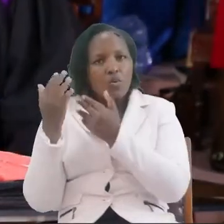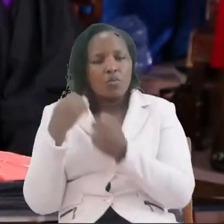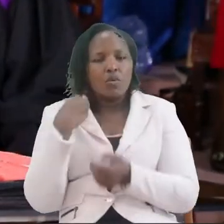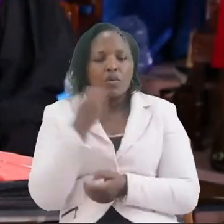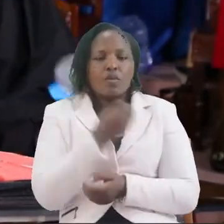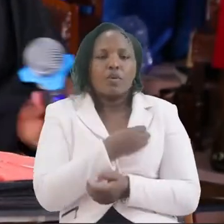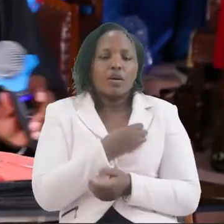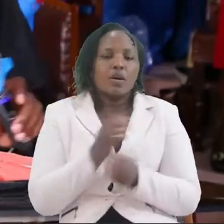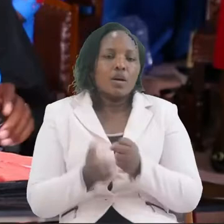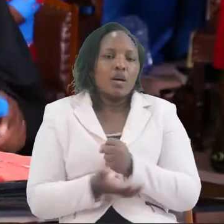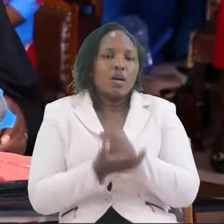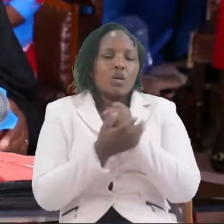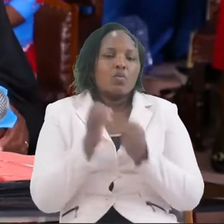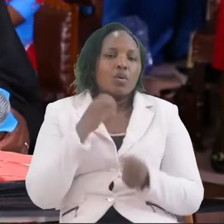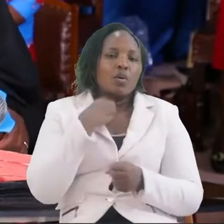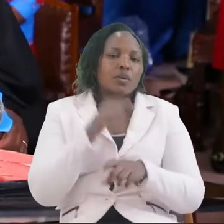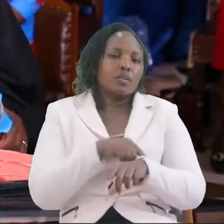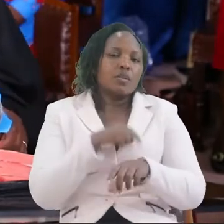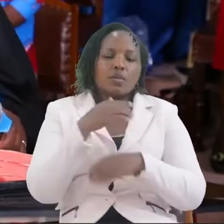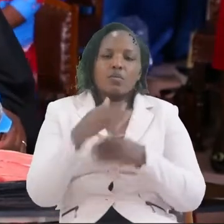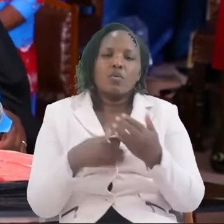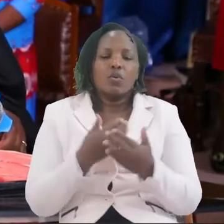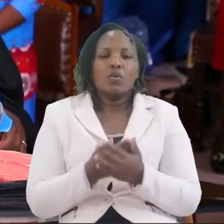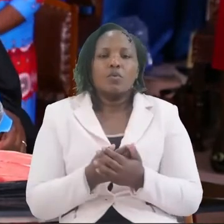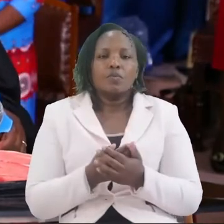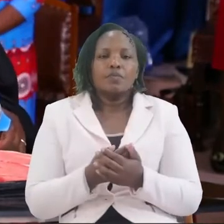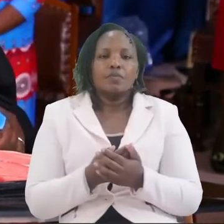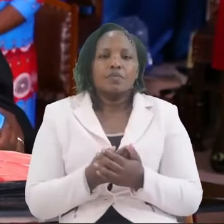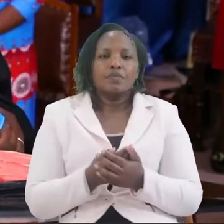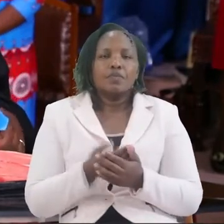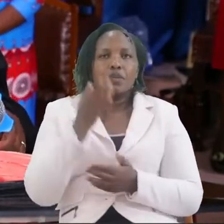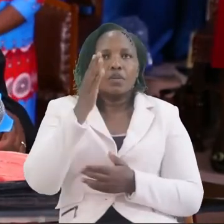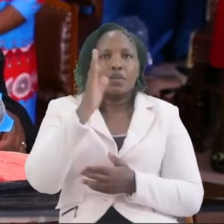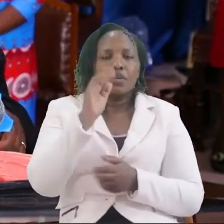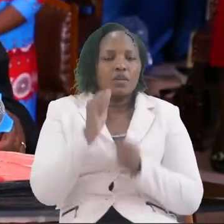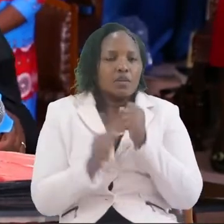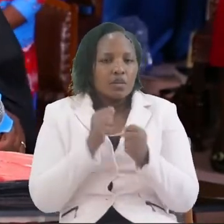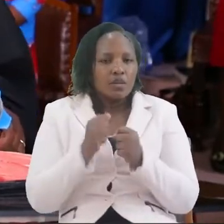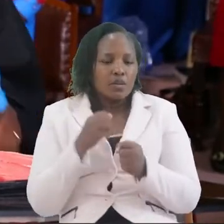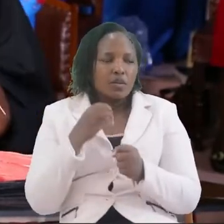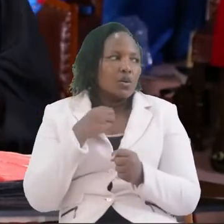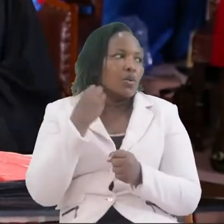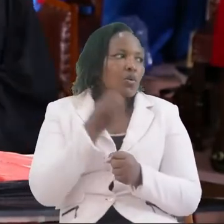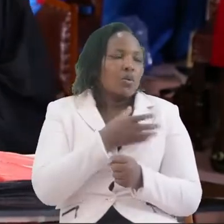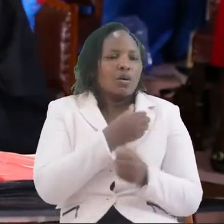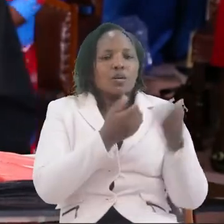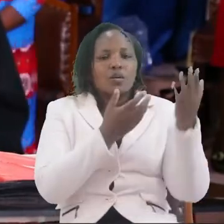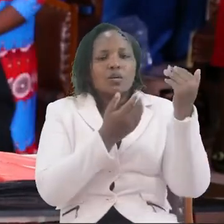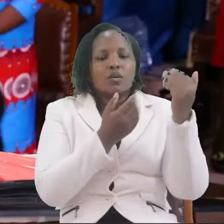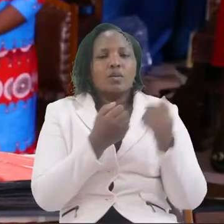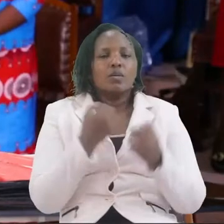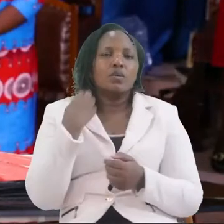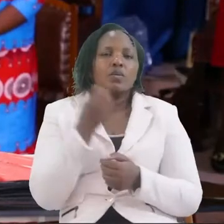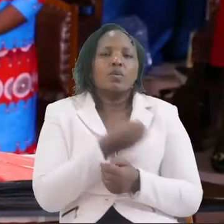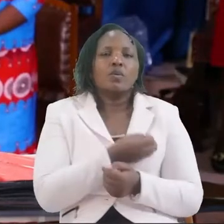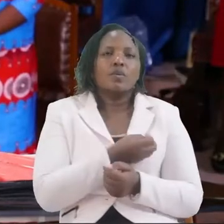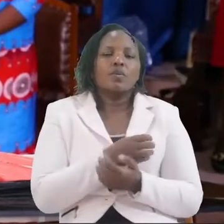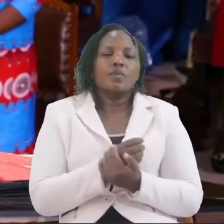letu msaada wetu wa wakati wote na yeye ndiye kimbilio na tegemeo